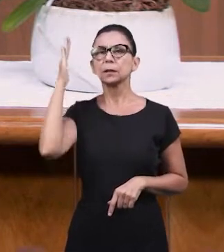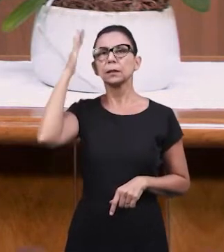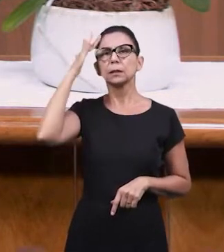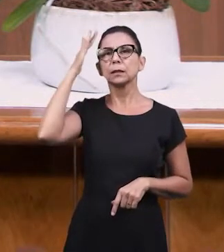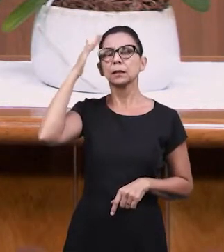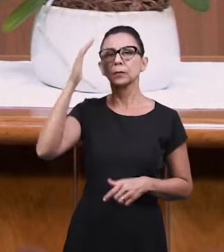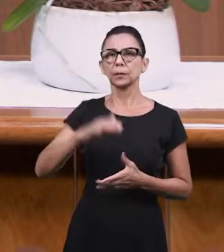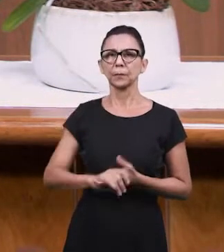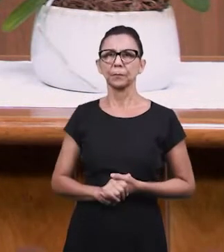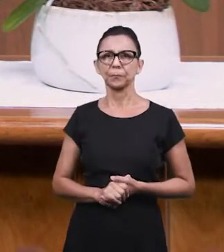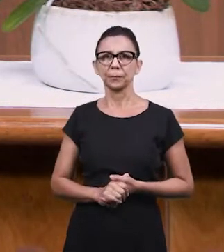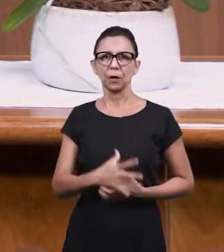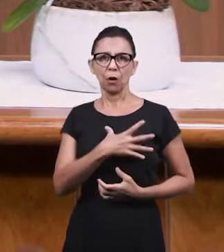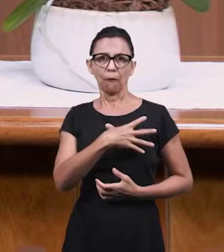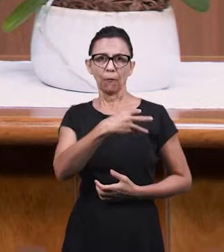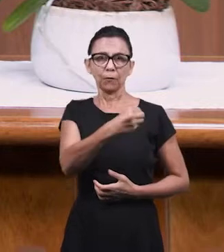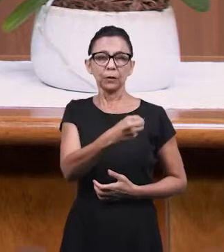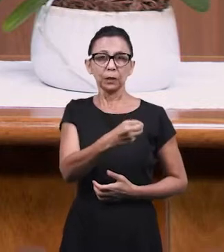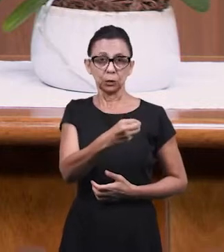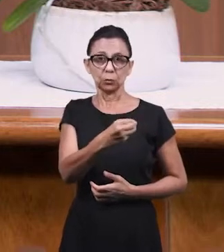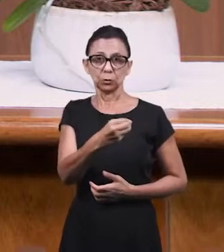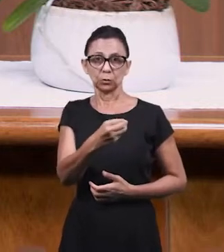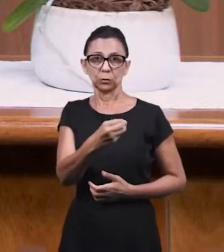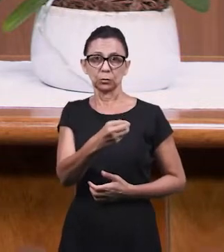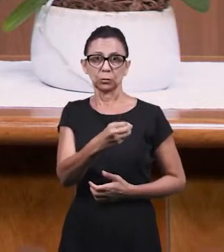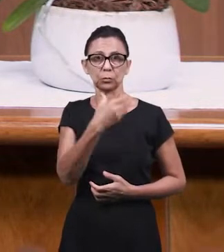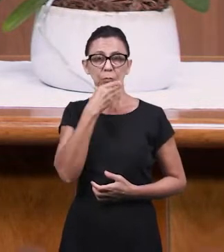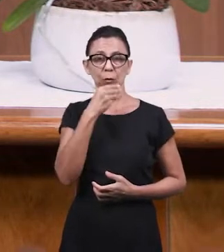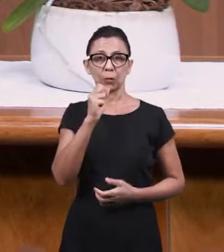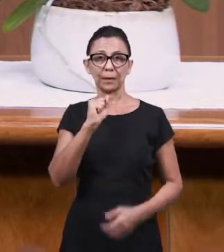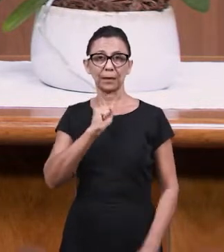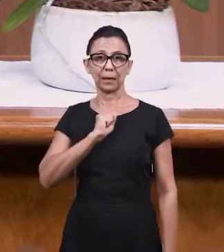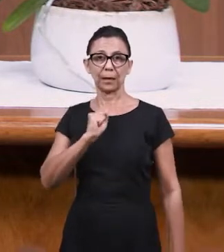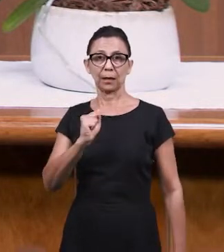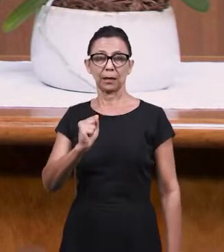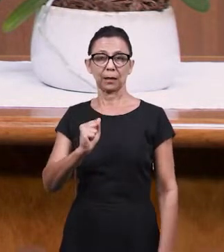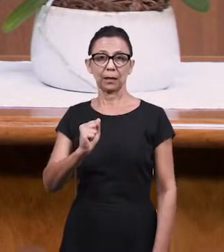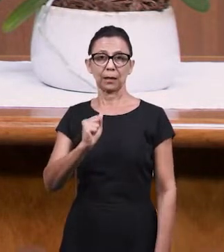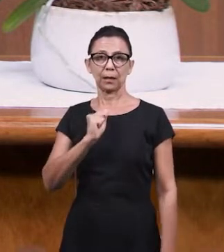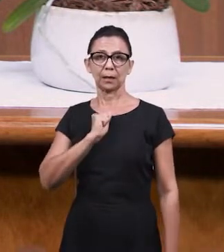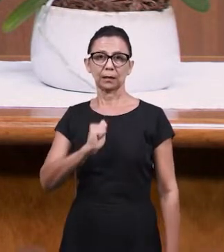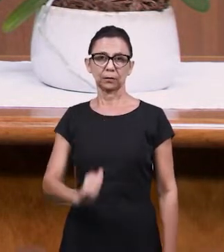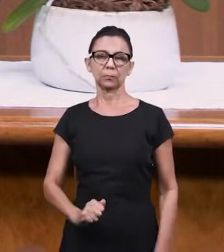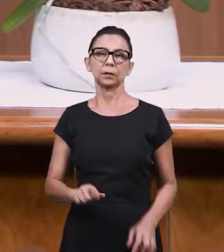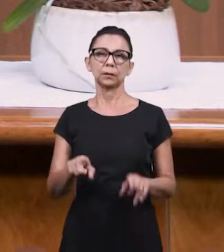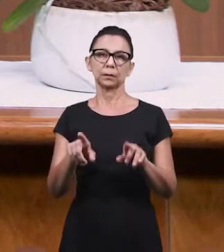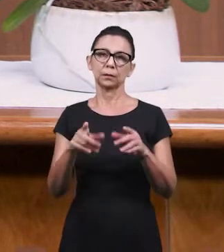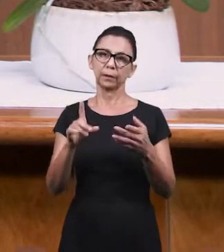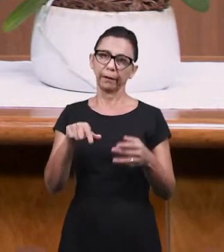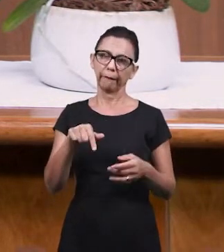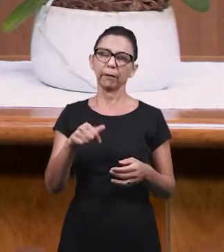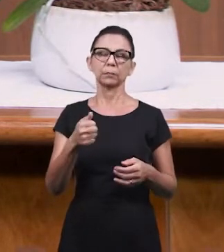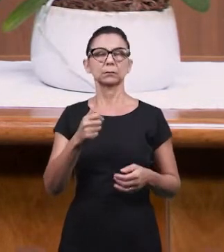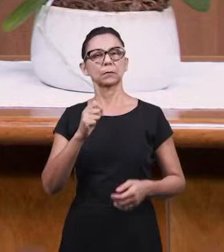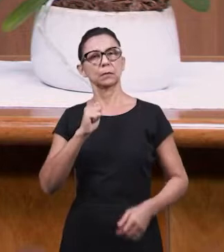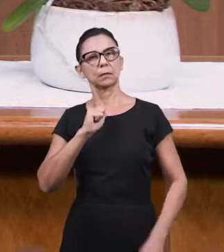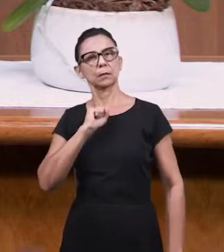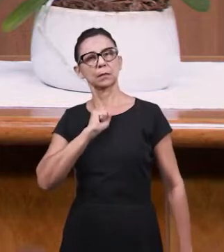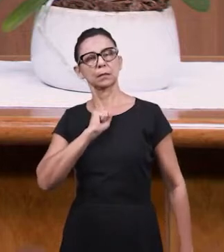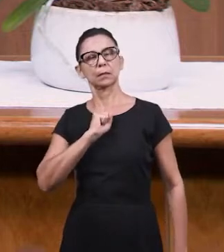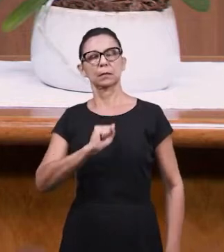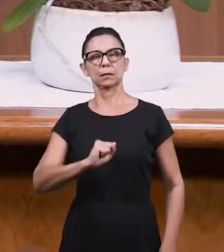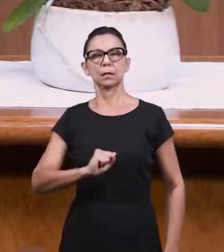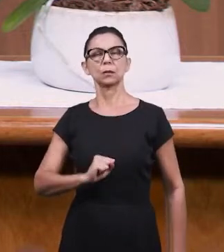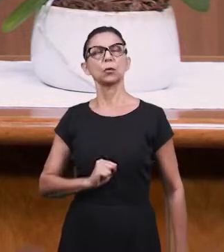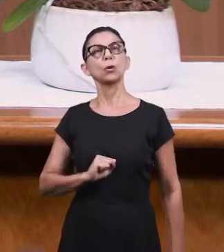signe prophétique, c'est que les enfants, les fils d'Aaron ont mis leurs mains sur